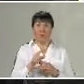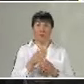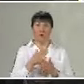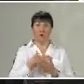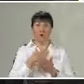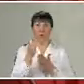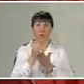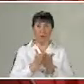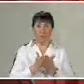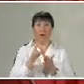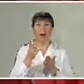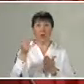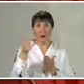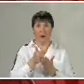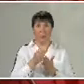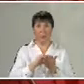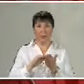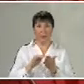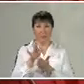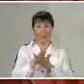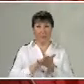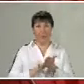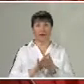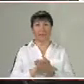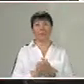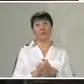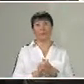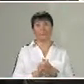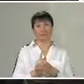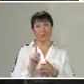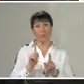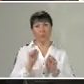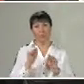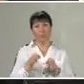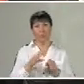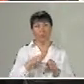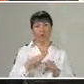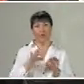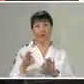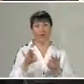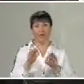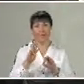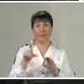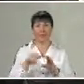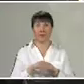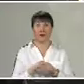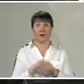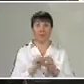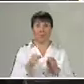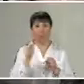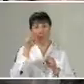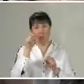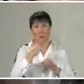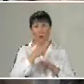как грамотно составить объявление чтобы она выделялась чтобы можно было с ним называется выстрелить и этому могут получиться